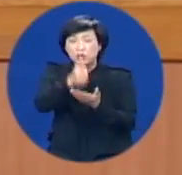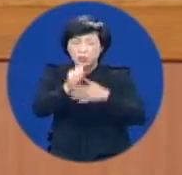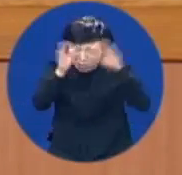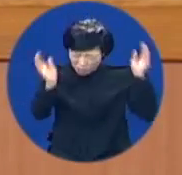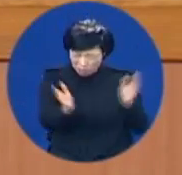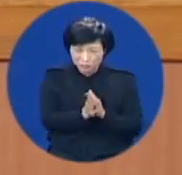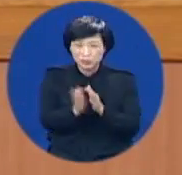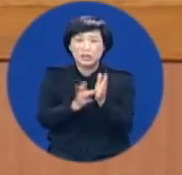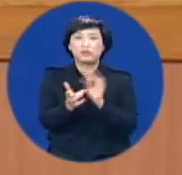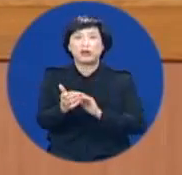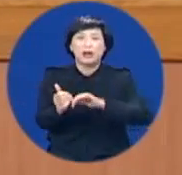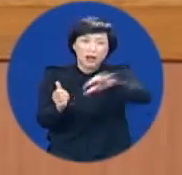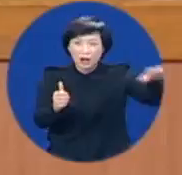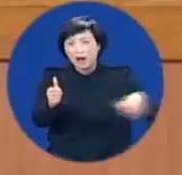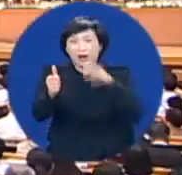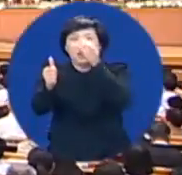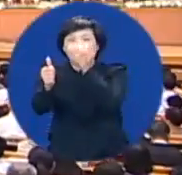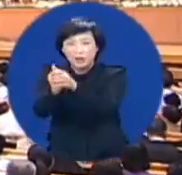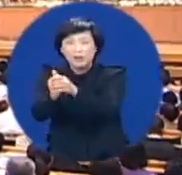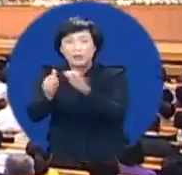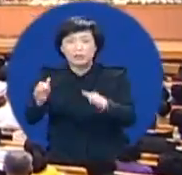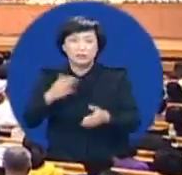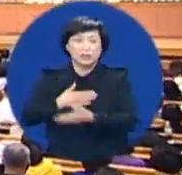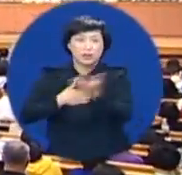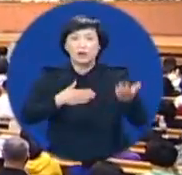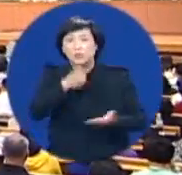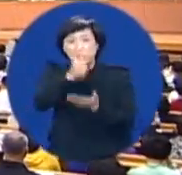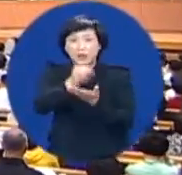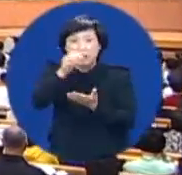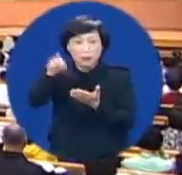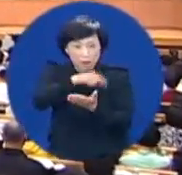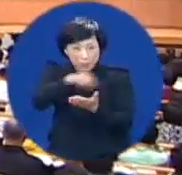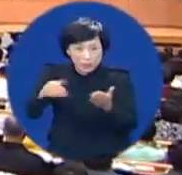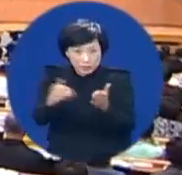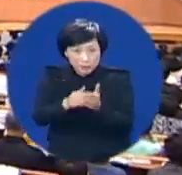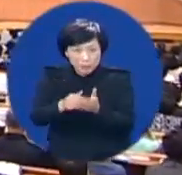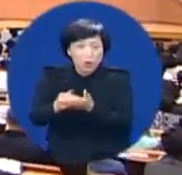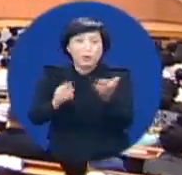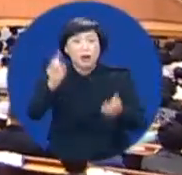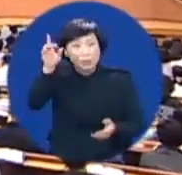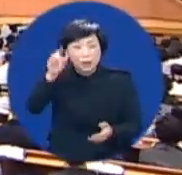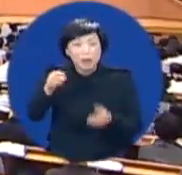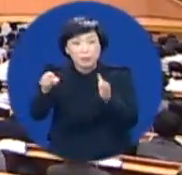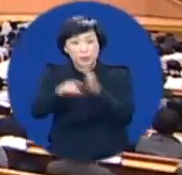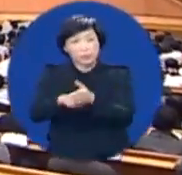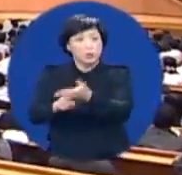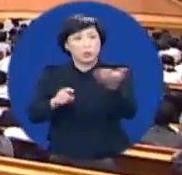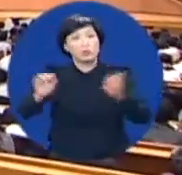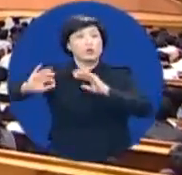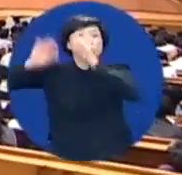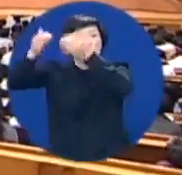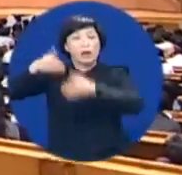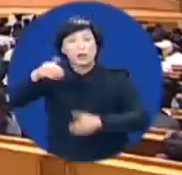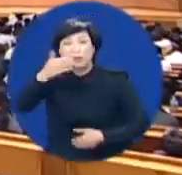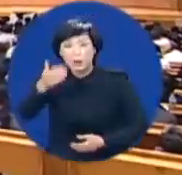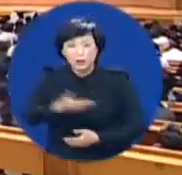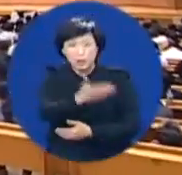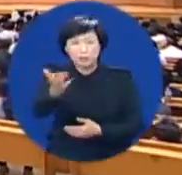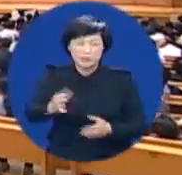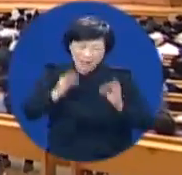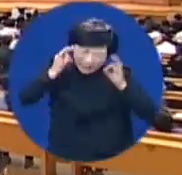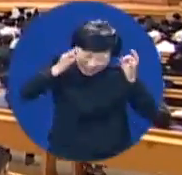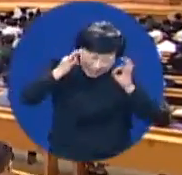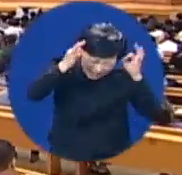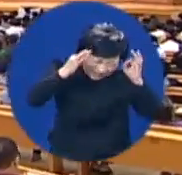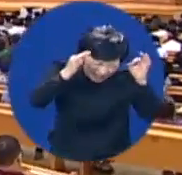짊어지고 대신 죽어서 죄값을 갚았어요. 이 사실 하나만 믿으면 천국 간다니까요. 우린 정성들여서 천국